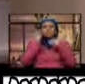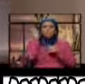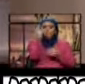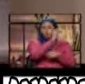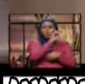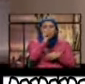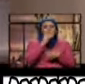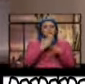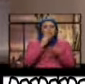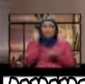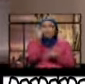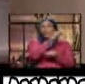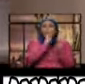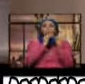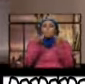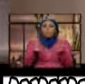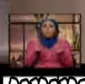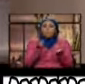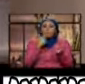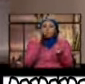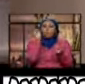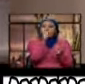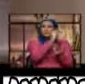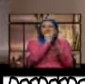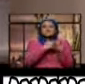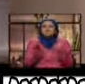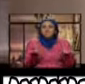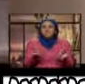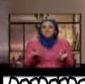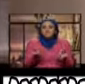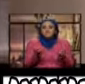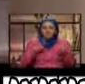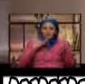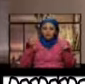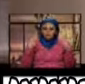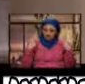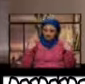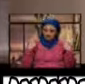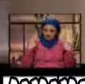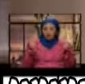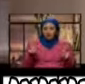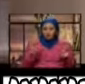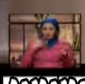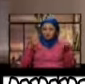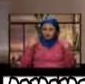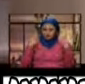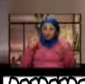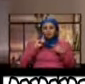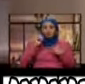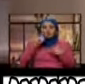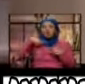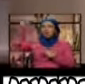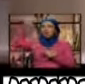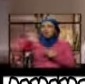طب خليها لله، خليها لله. يعني انت كمان دايما نتكلم عن ايه؟ تجديد النيه. نجدد